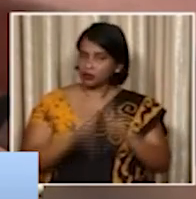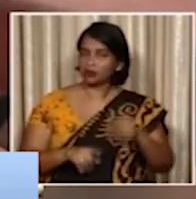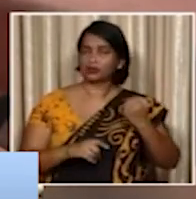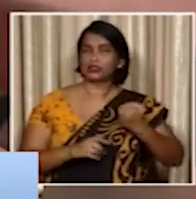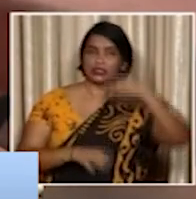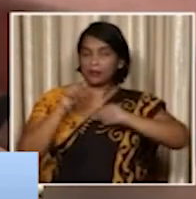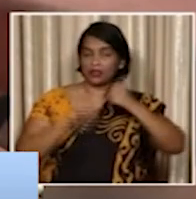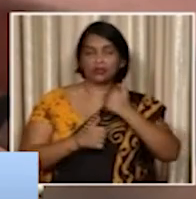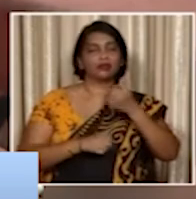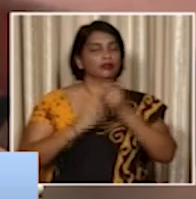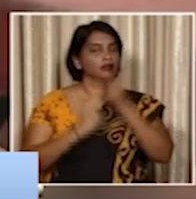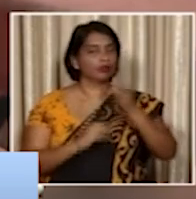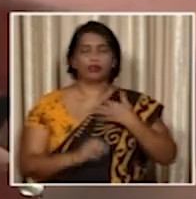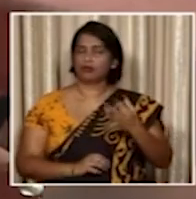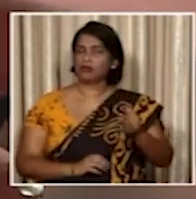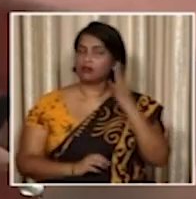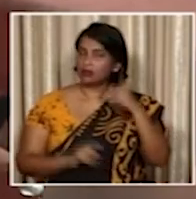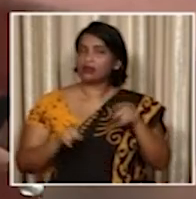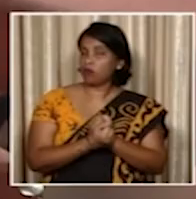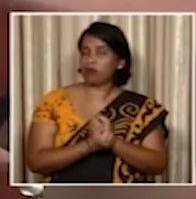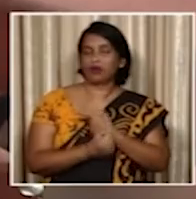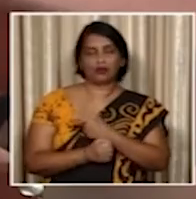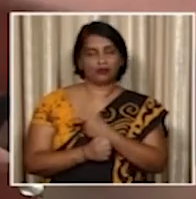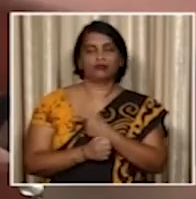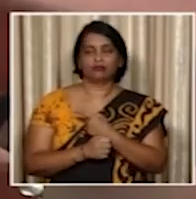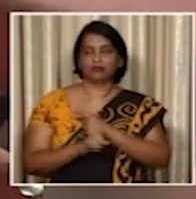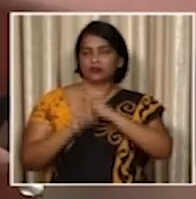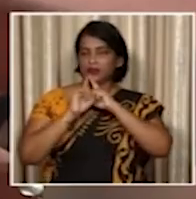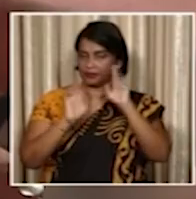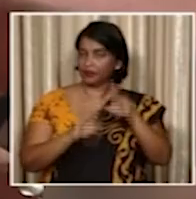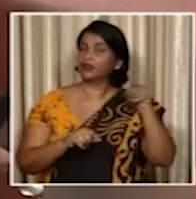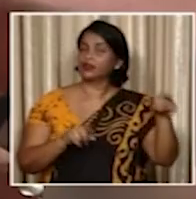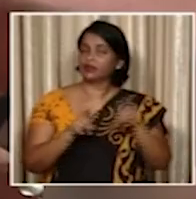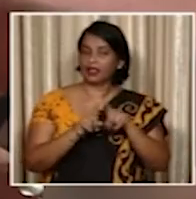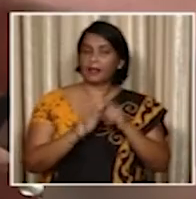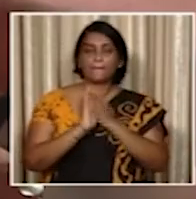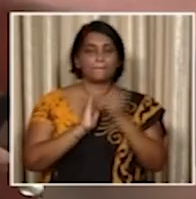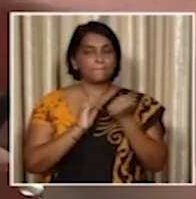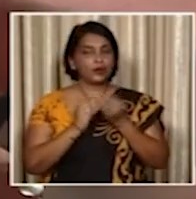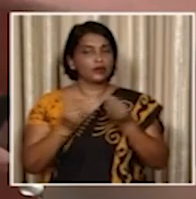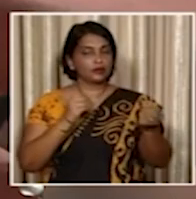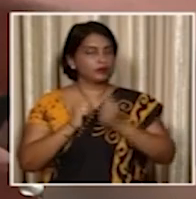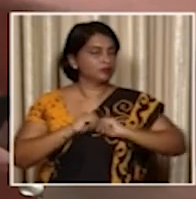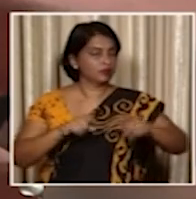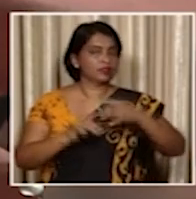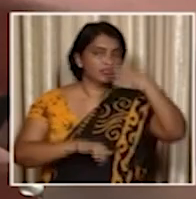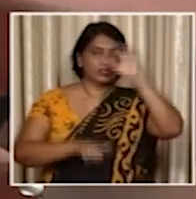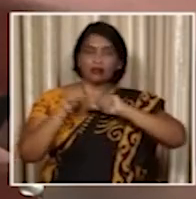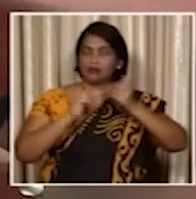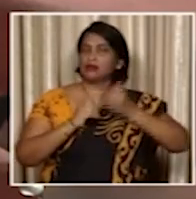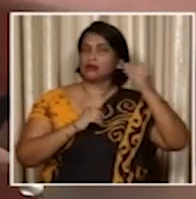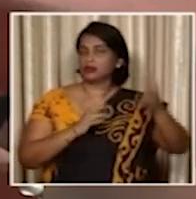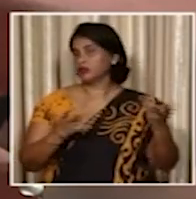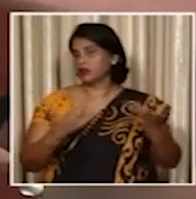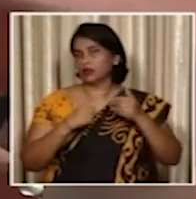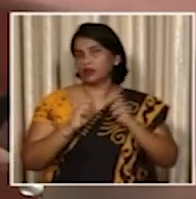වෛද්‍යවරුන් වෙදකම් කිරීම තහනම් කිරීමට මේ වනට පොලිසිය මගින් දැනුම් දී තිබෙනවා. ඒ අනුව පන්සල් ආශ්‍රිතව පවත්වාගෙන වෙදකම ඉදිරියේදී කුමන